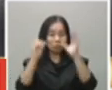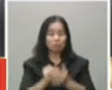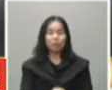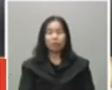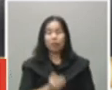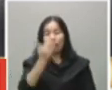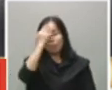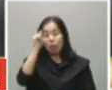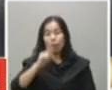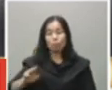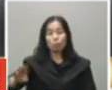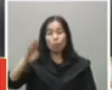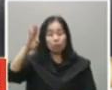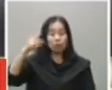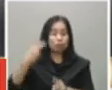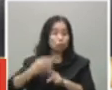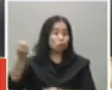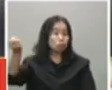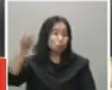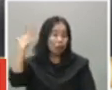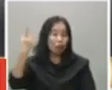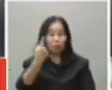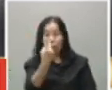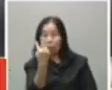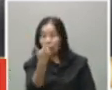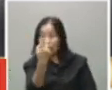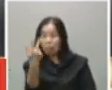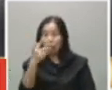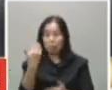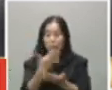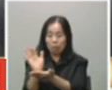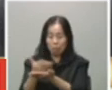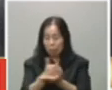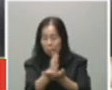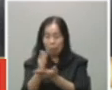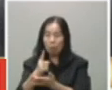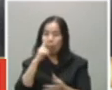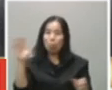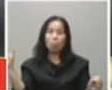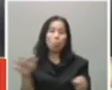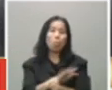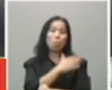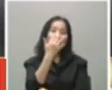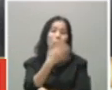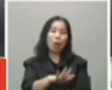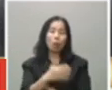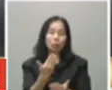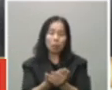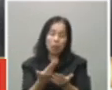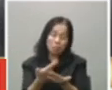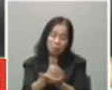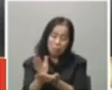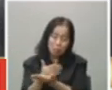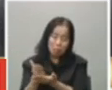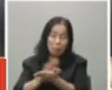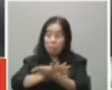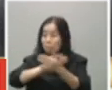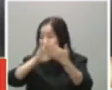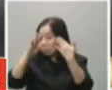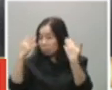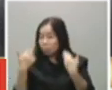ครับว่าบริษัทใหญ่ไม่กี่เจ้าเขาแบ่งเค้กกันลงตัวครับลงตัวกันเรียบร้